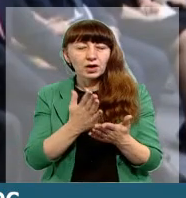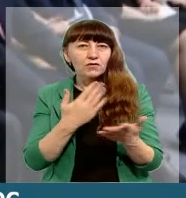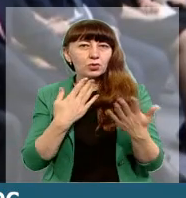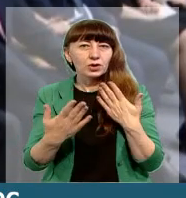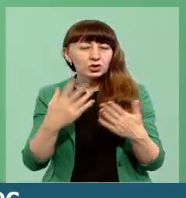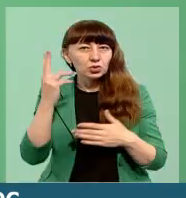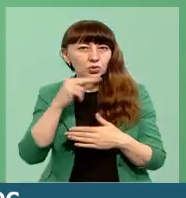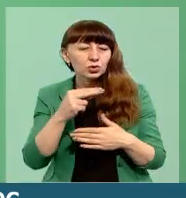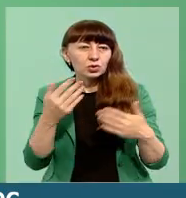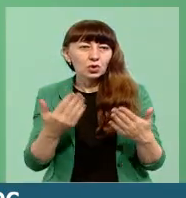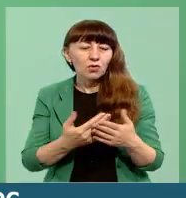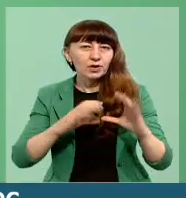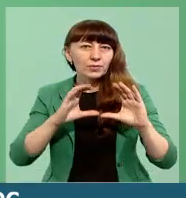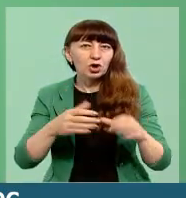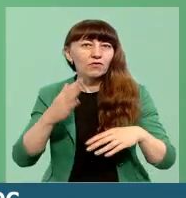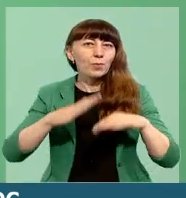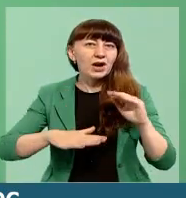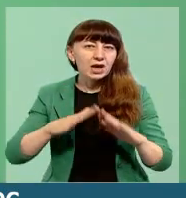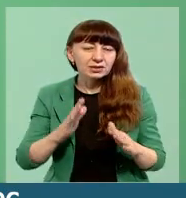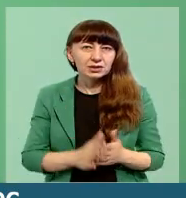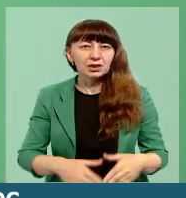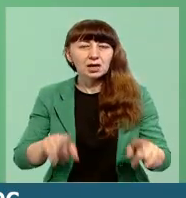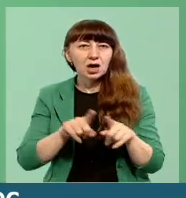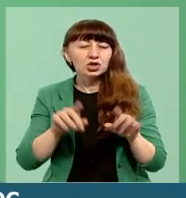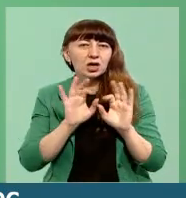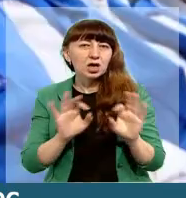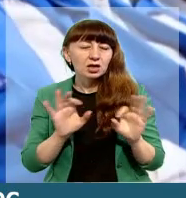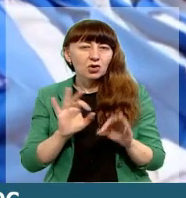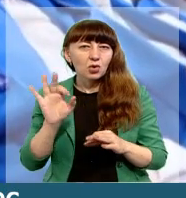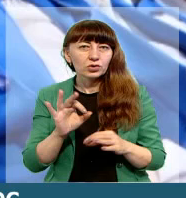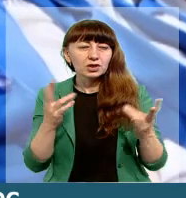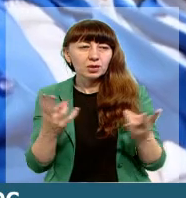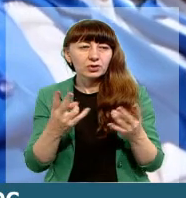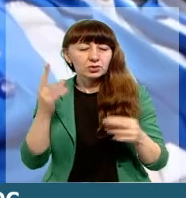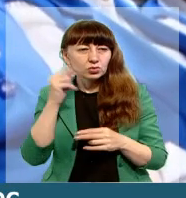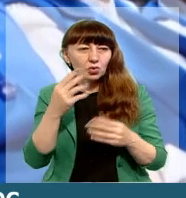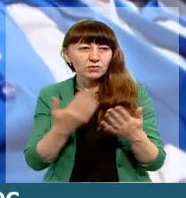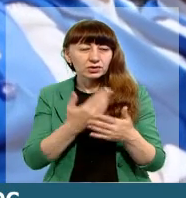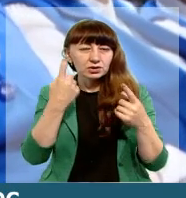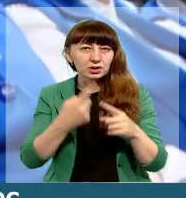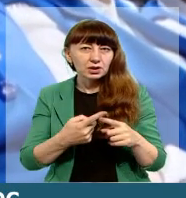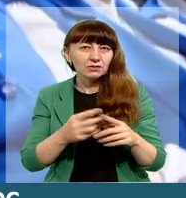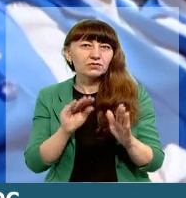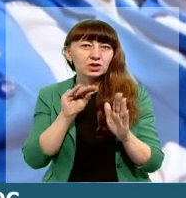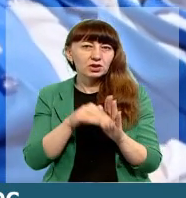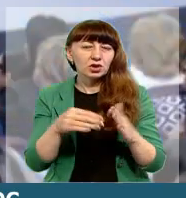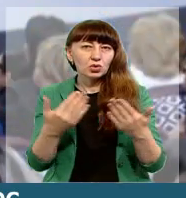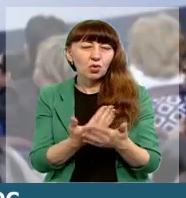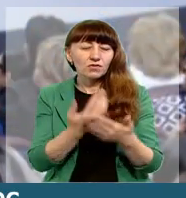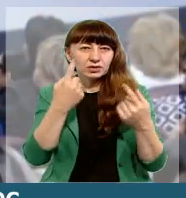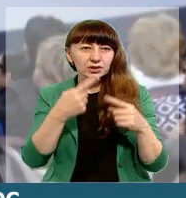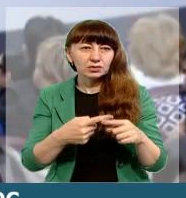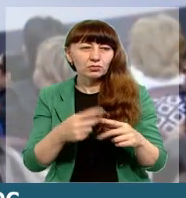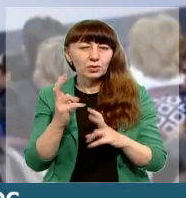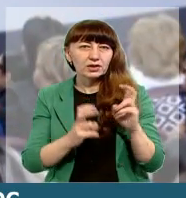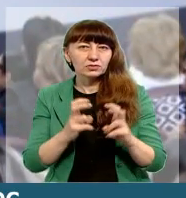подходу и изучению современной мировой практики. В частности, речь шла о необходимости изучения новейших технологий и внедрения инновационных технологий